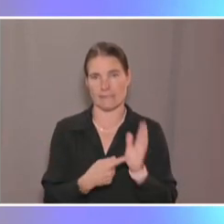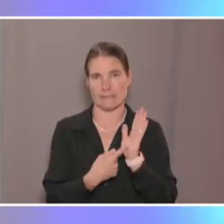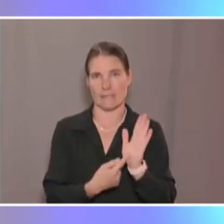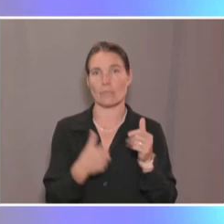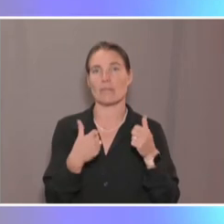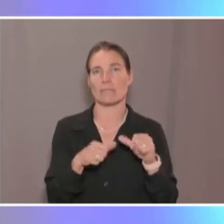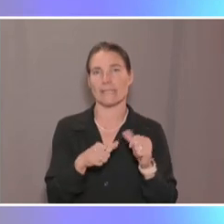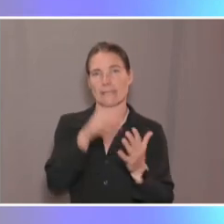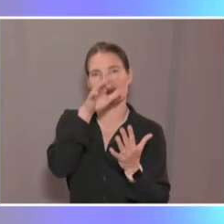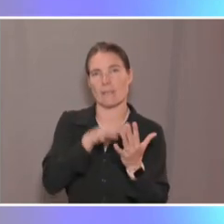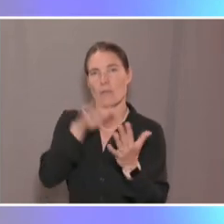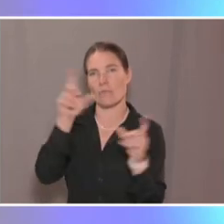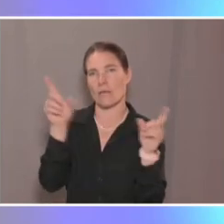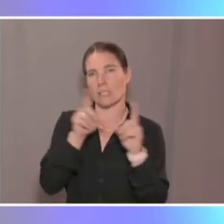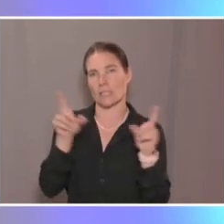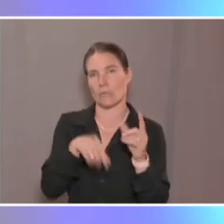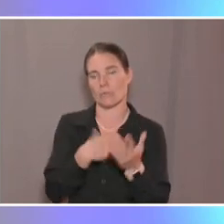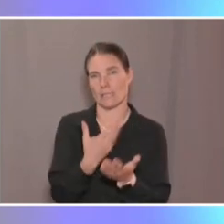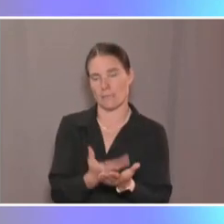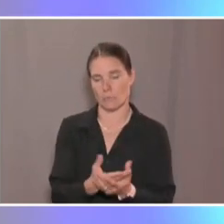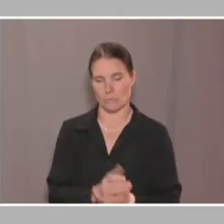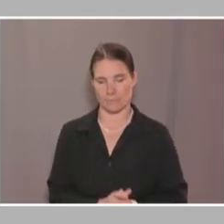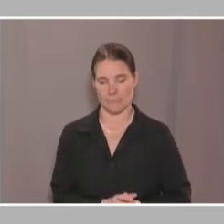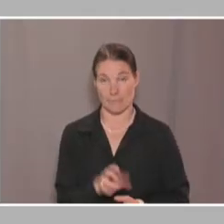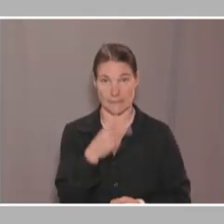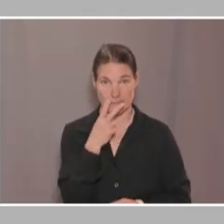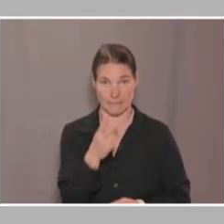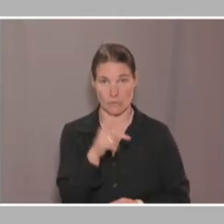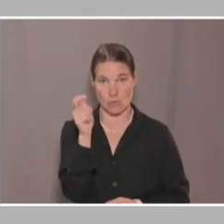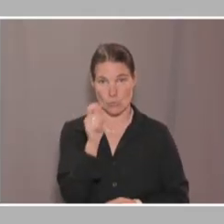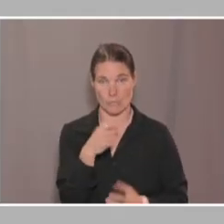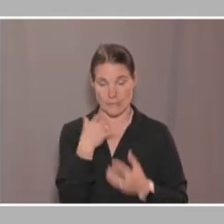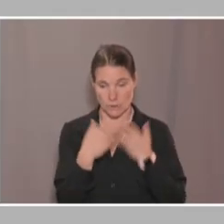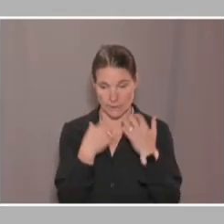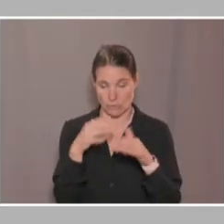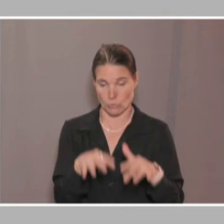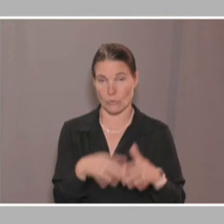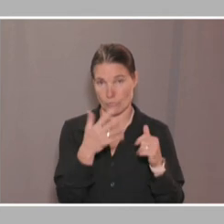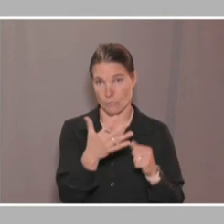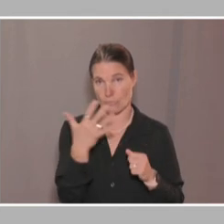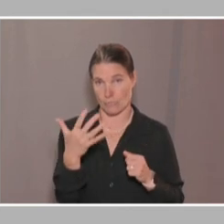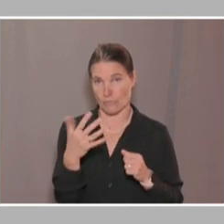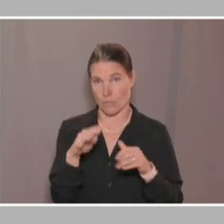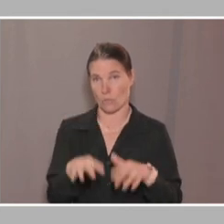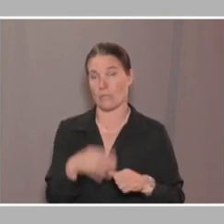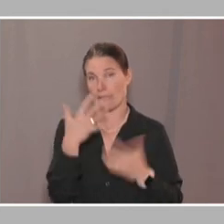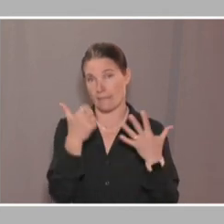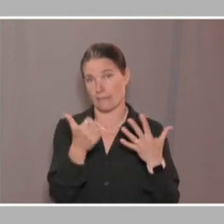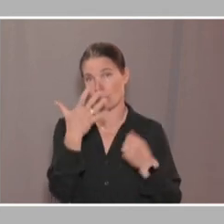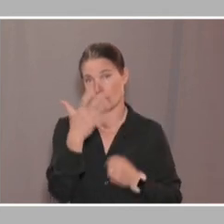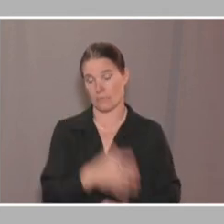verpflichtende Veranstaltungsangebot zusammengestellt. Sie sehen das Studium der Geschichte 1955 und 56.